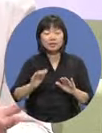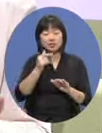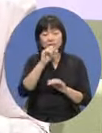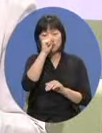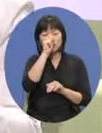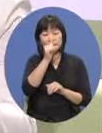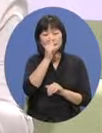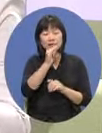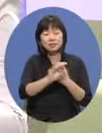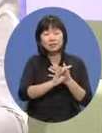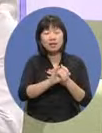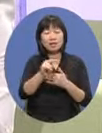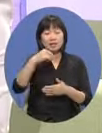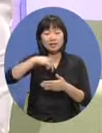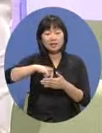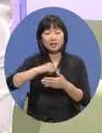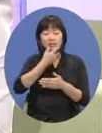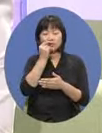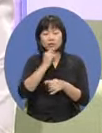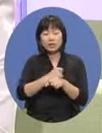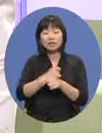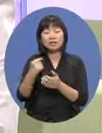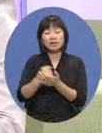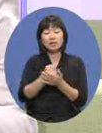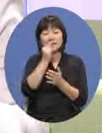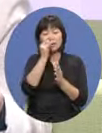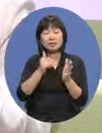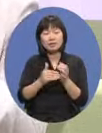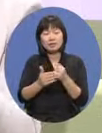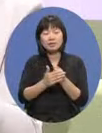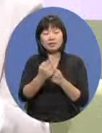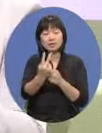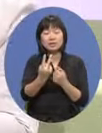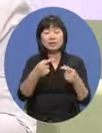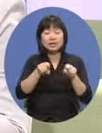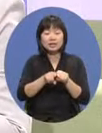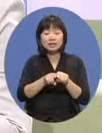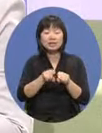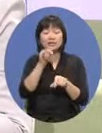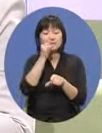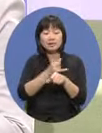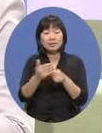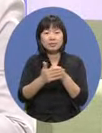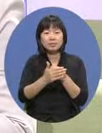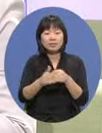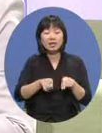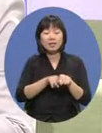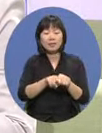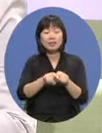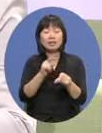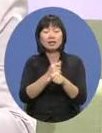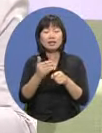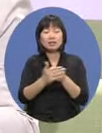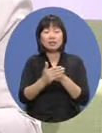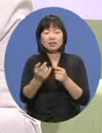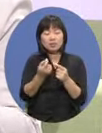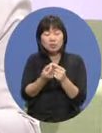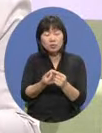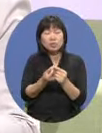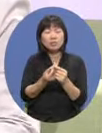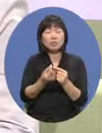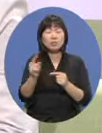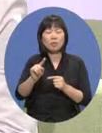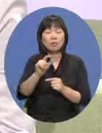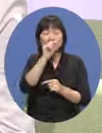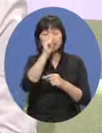장점이 있다라는 거는 그 이면의 단점을 가지고 있다는 거예요. 네. 그러니까 이 두 가지가 같이 아우러져서 가는 거기 때문에 조금